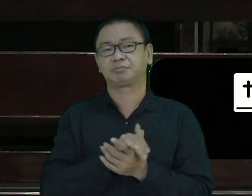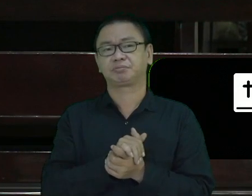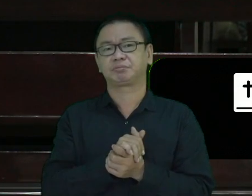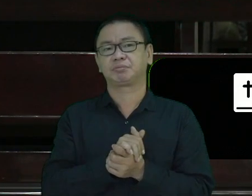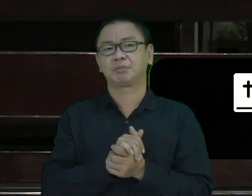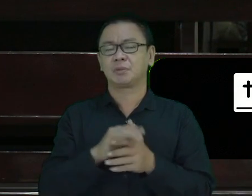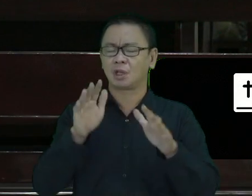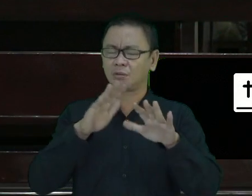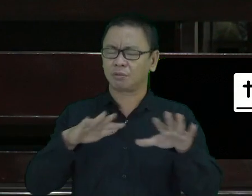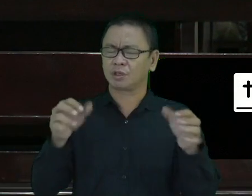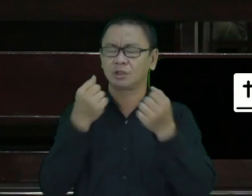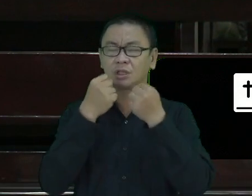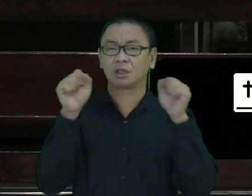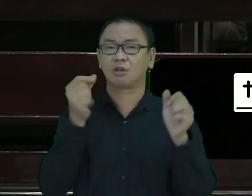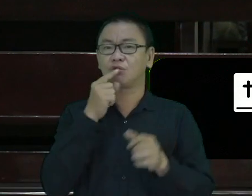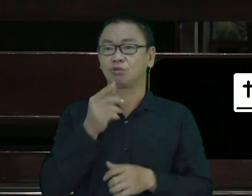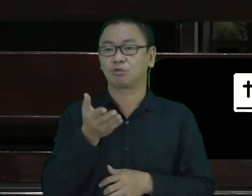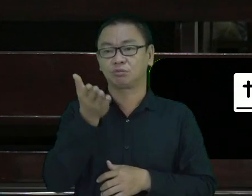"Damai sejahtera bagi kamu."